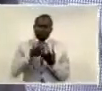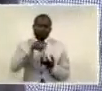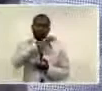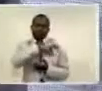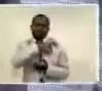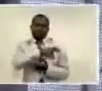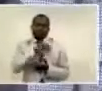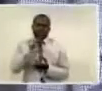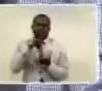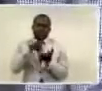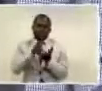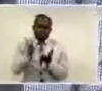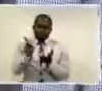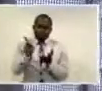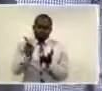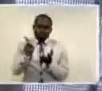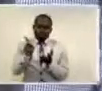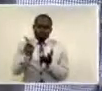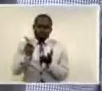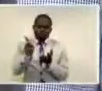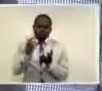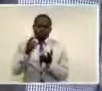by'imishahara